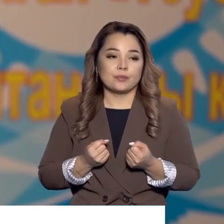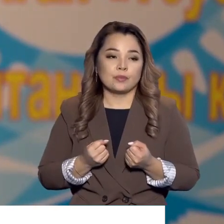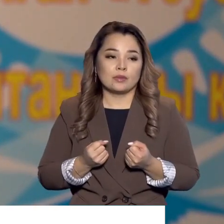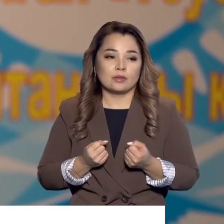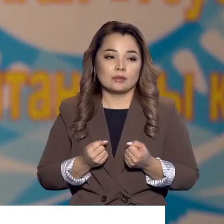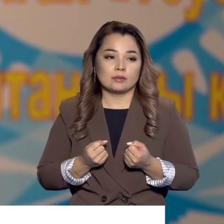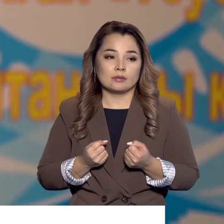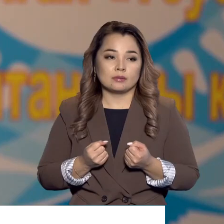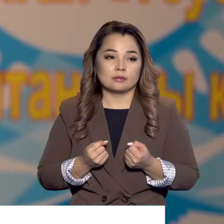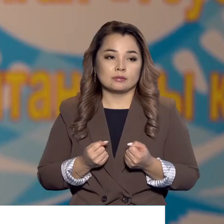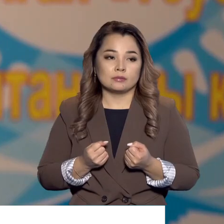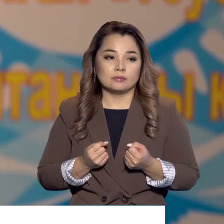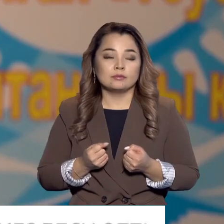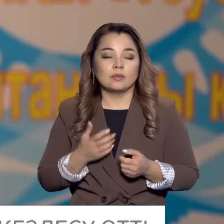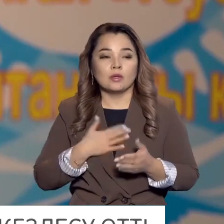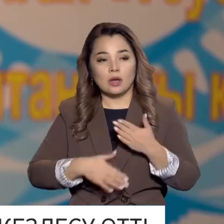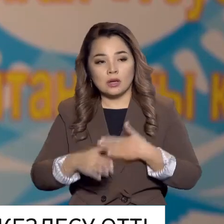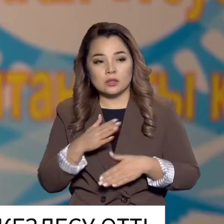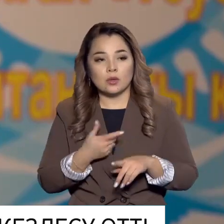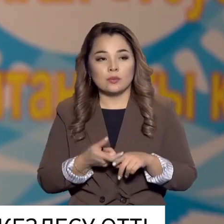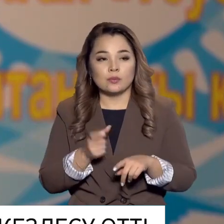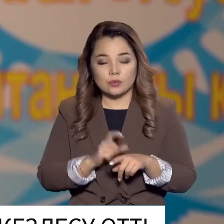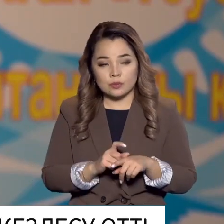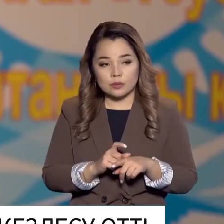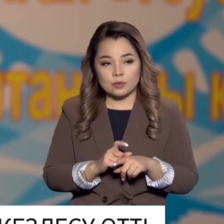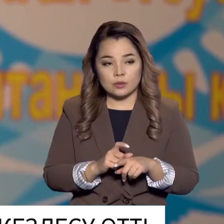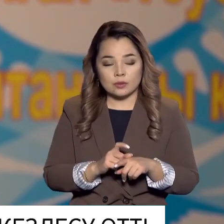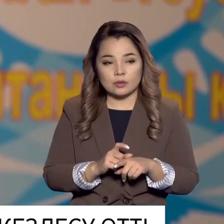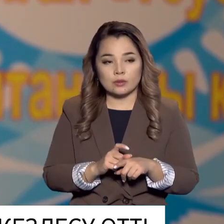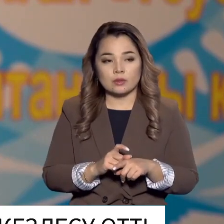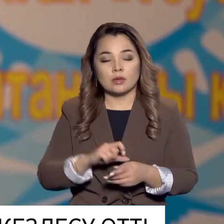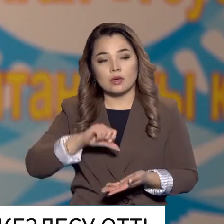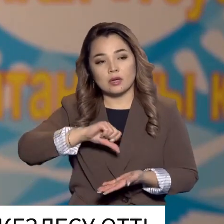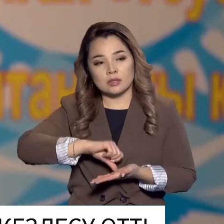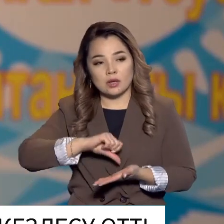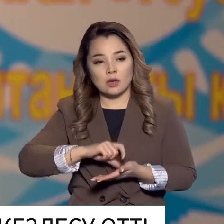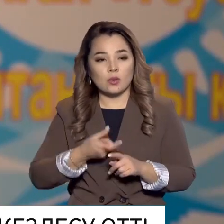ықтияр болғандығымды өте қуанышта тұрмын.